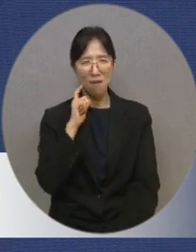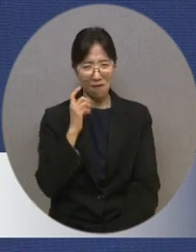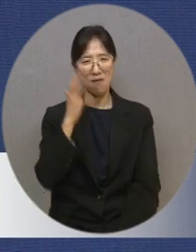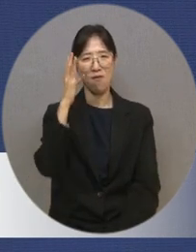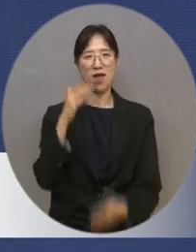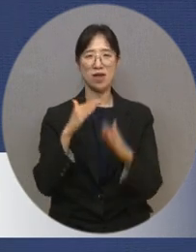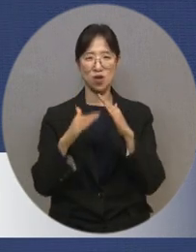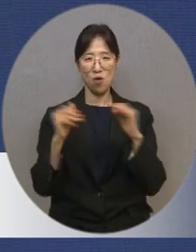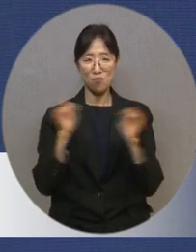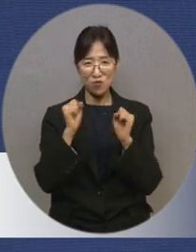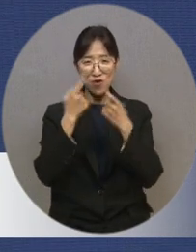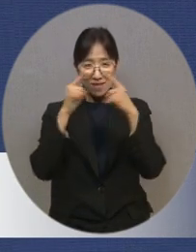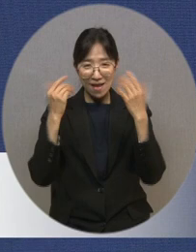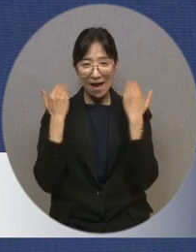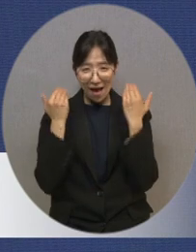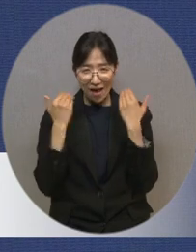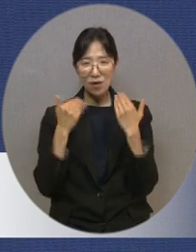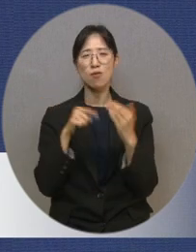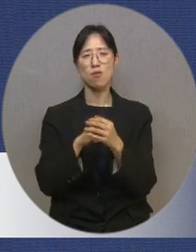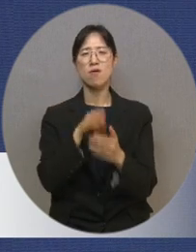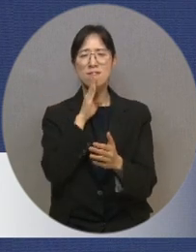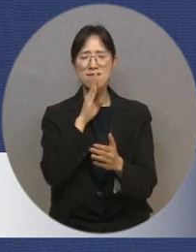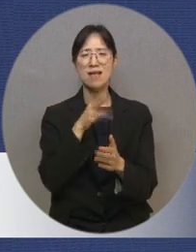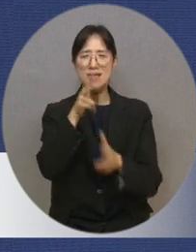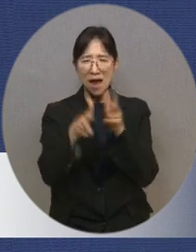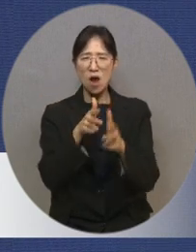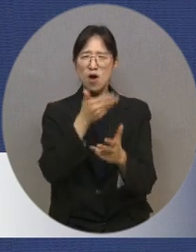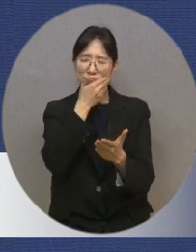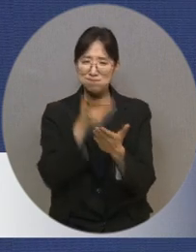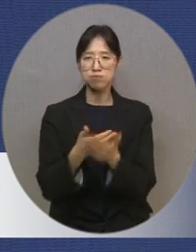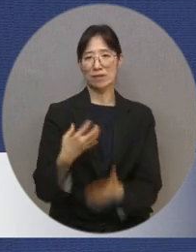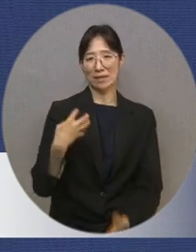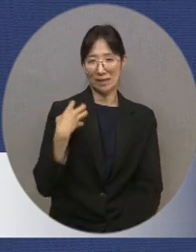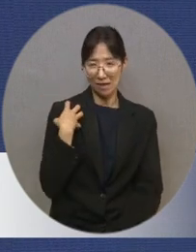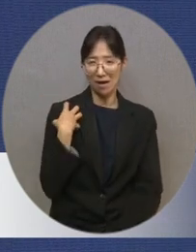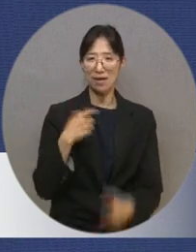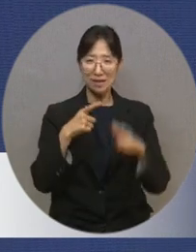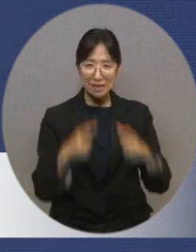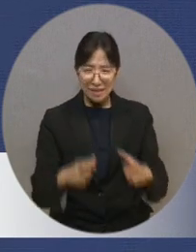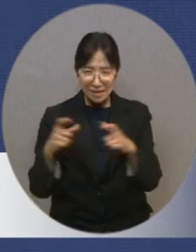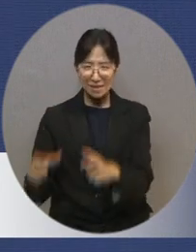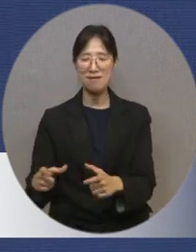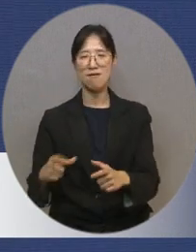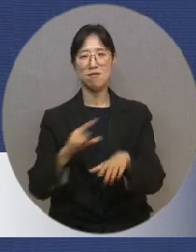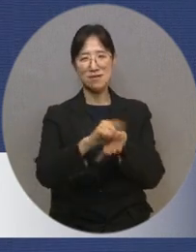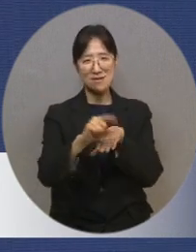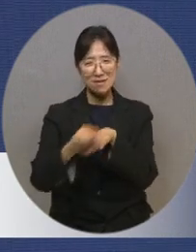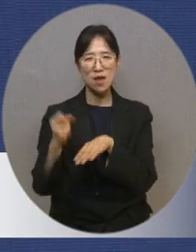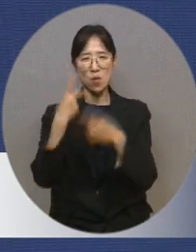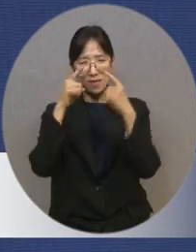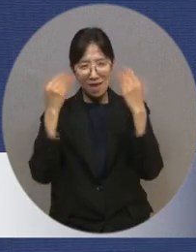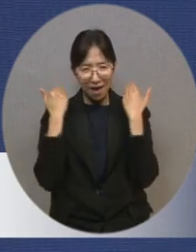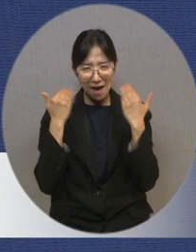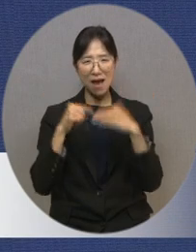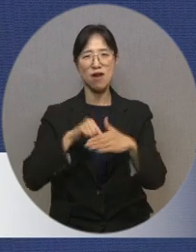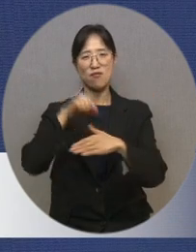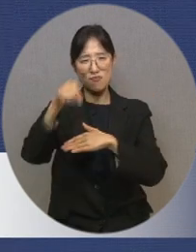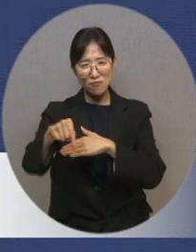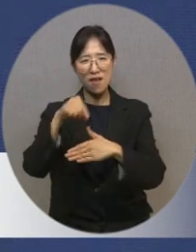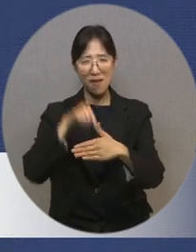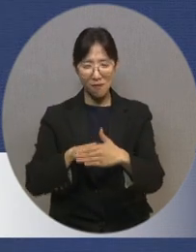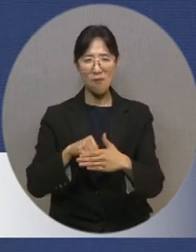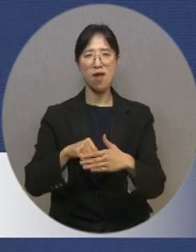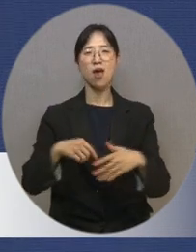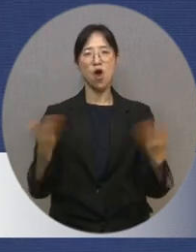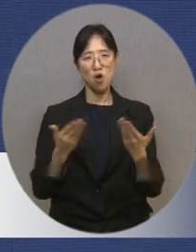chapter. 전북 University, 전북 National University is a leading educational institution